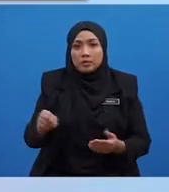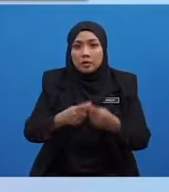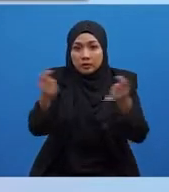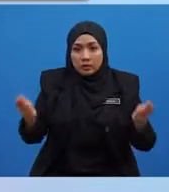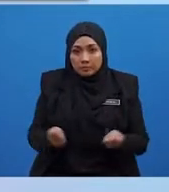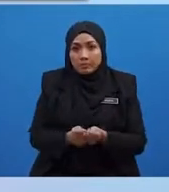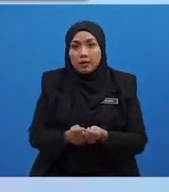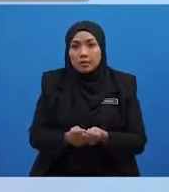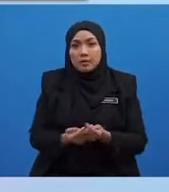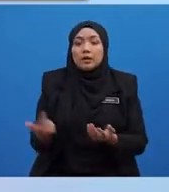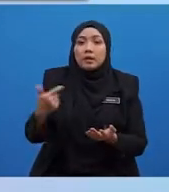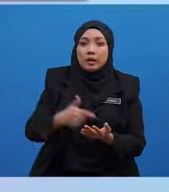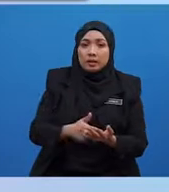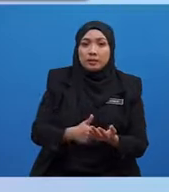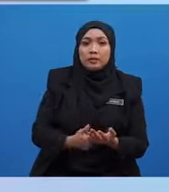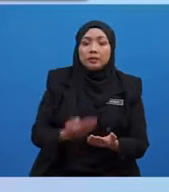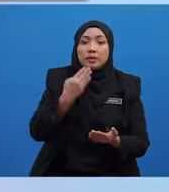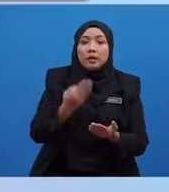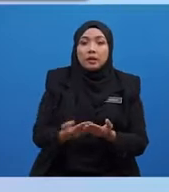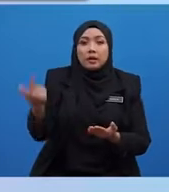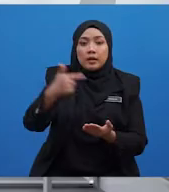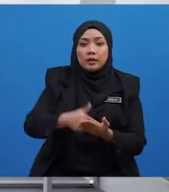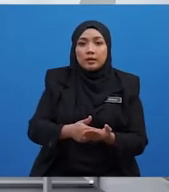jenis perniagaan yang ingin dilaksanakan.